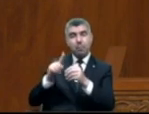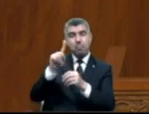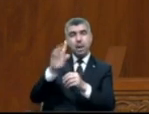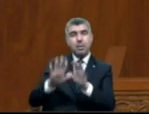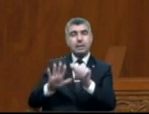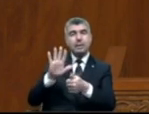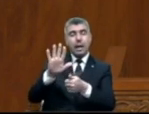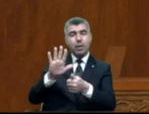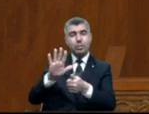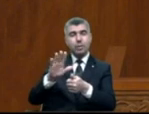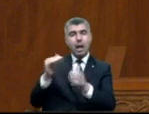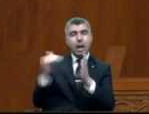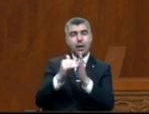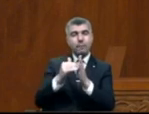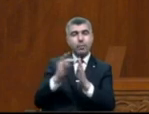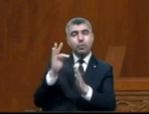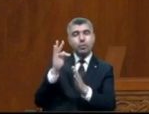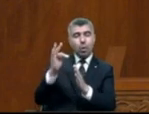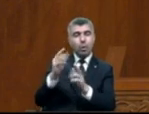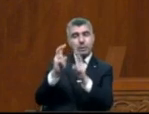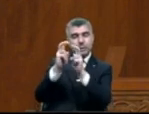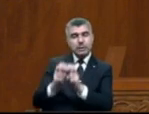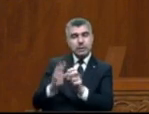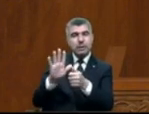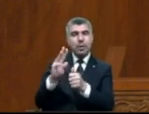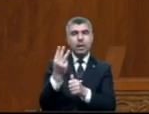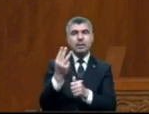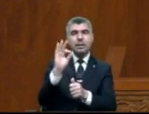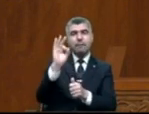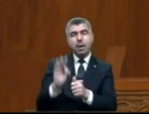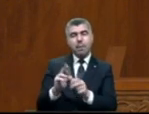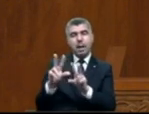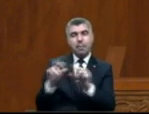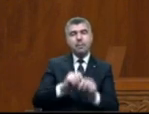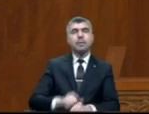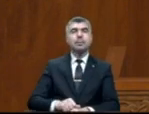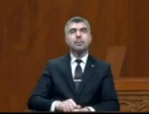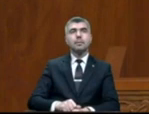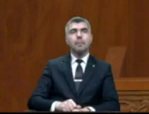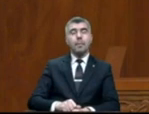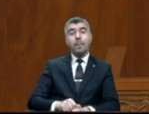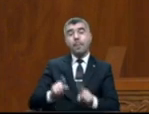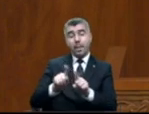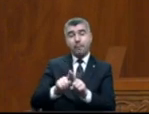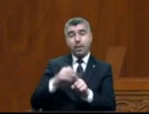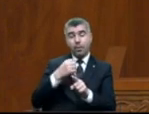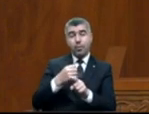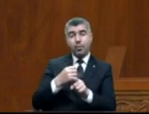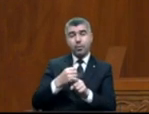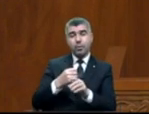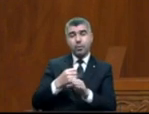طن من الحوامض بانخفاض 39% مقارنة بالموسم الماضي. ولكن فيما يخص